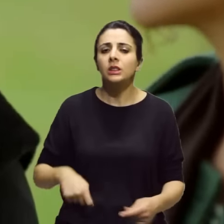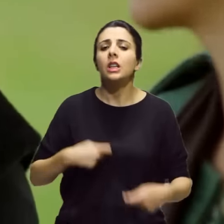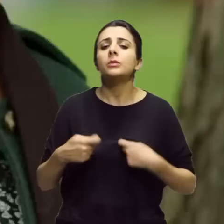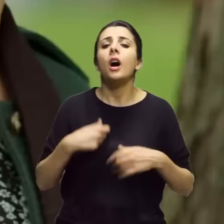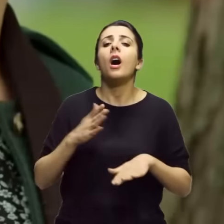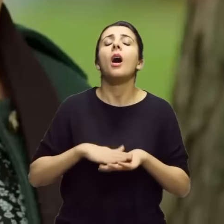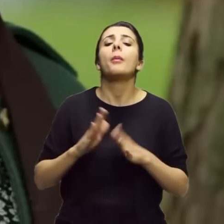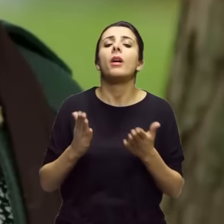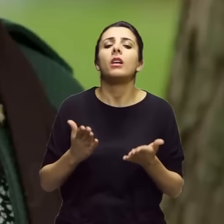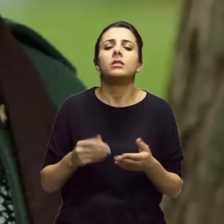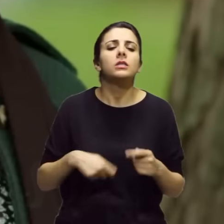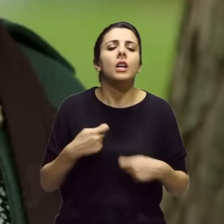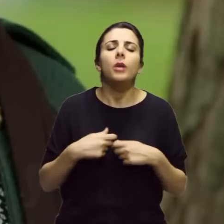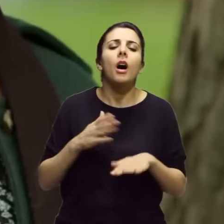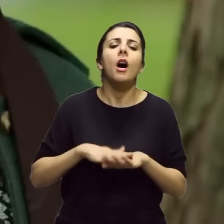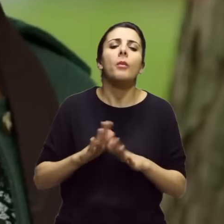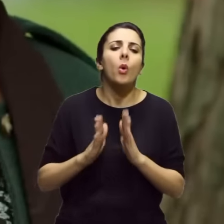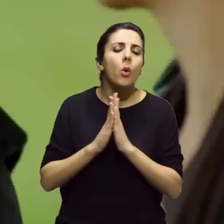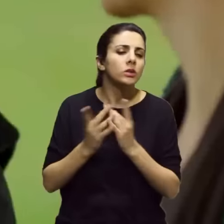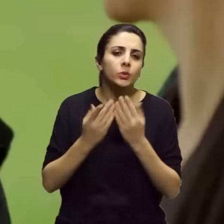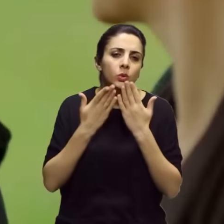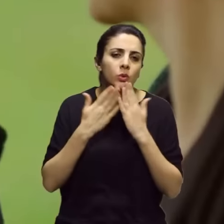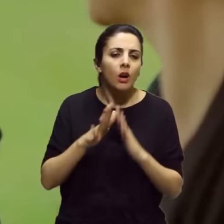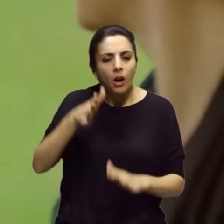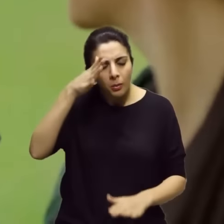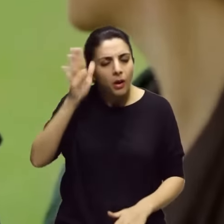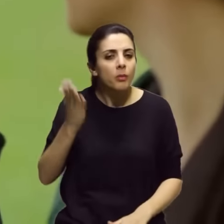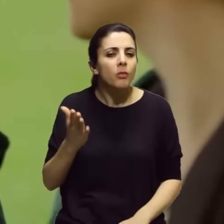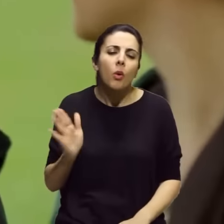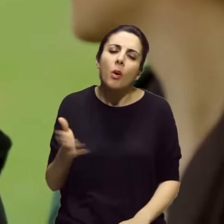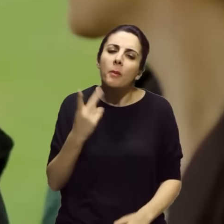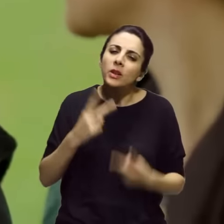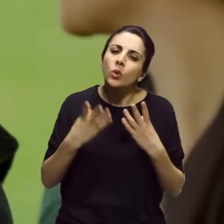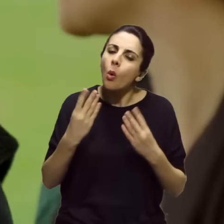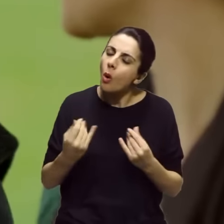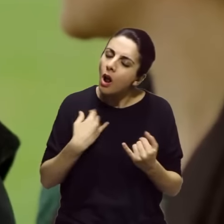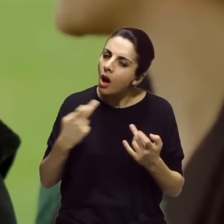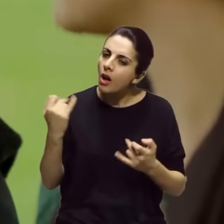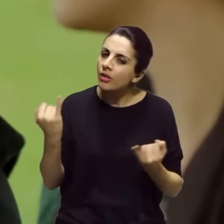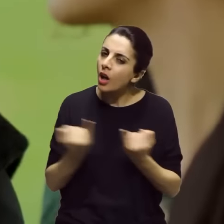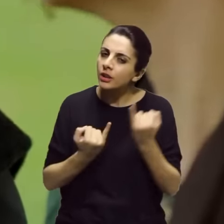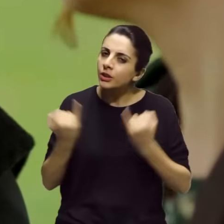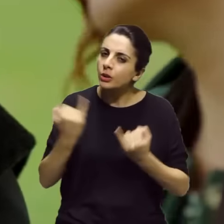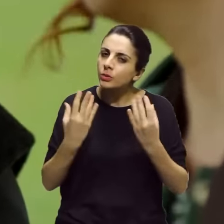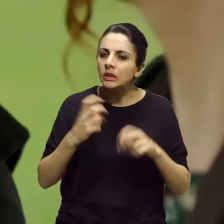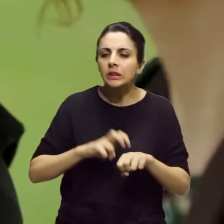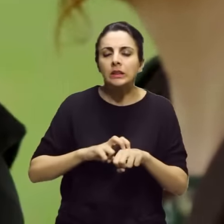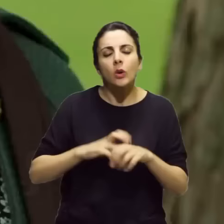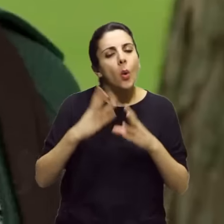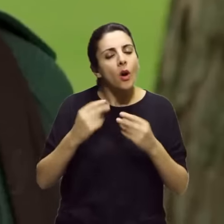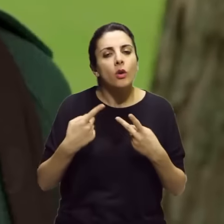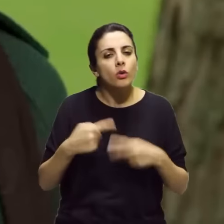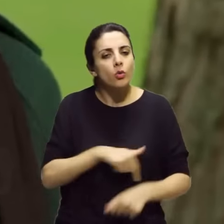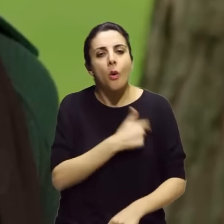Saçmalama be. Ya saçmalama yani. Ne özür canım? Şapşallaşma. Olur öyle kankaların arasında tartışmalar, gerginlikler filan